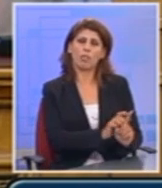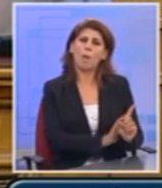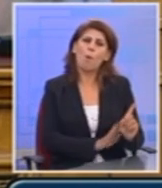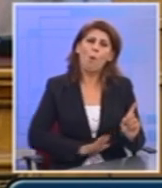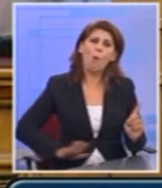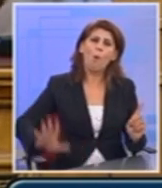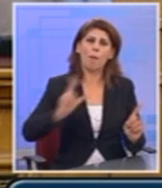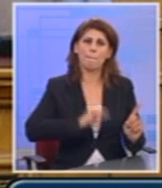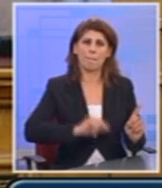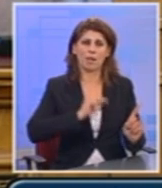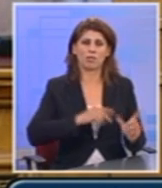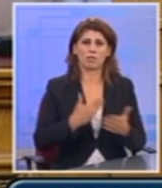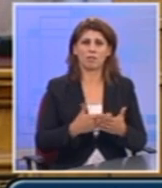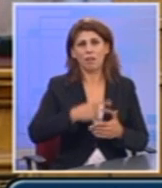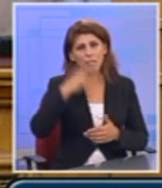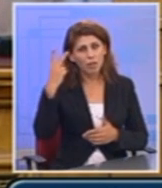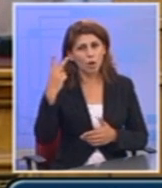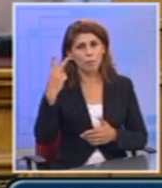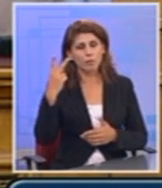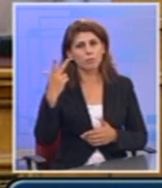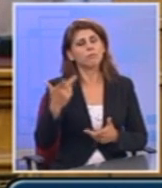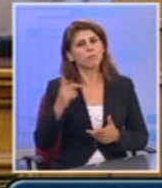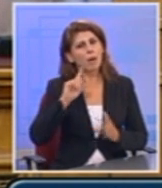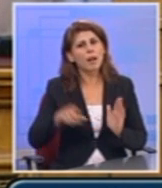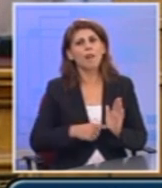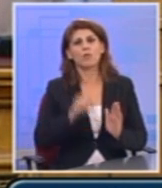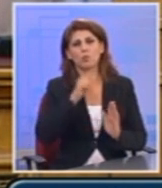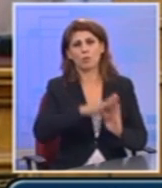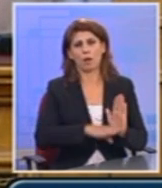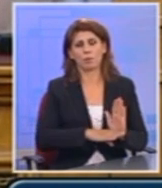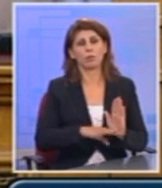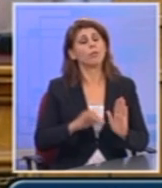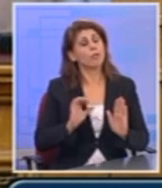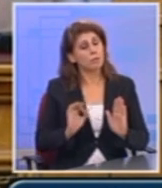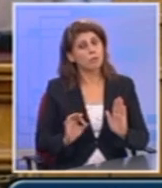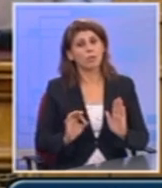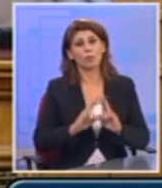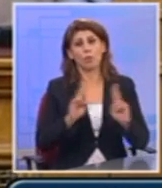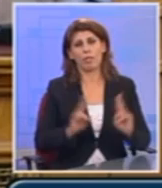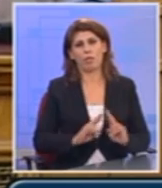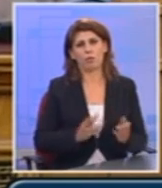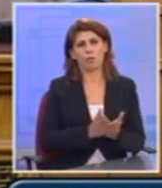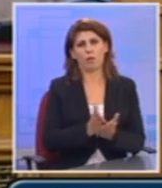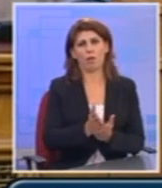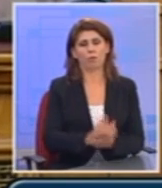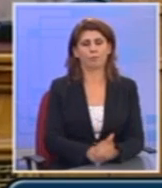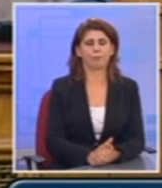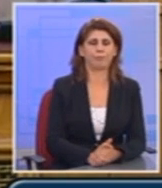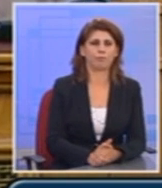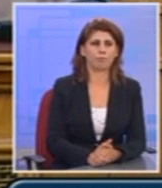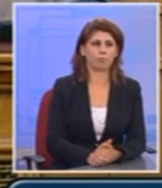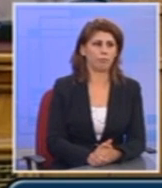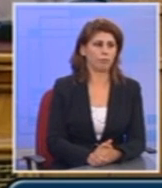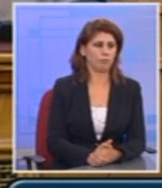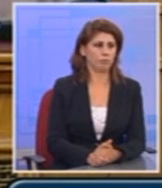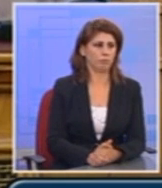περιουσιακά στοιχεία και δικαιώματά του κατά παράβαση βέβαια του συντάγματος αλλά και του διεθνούς δικαίου δεν θα